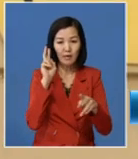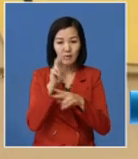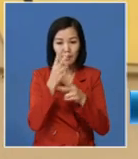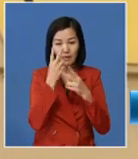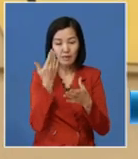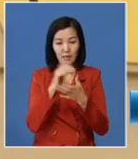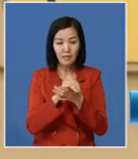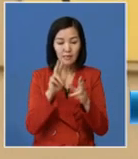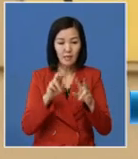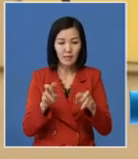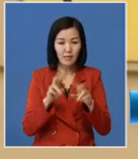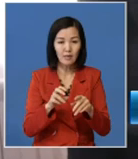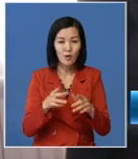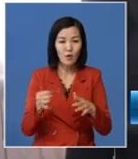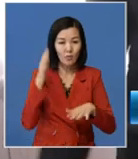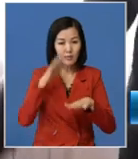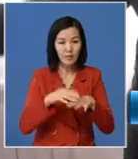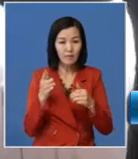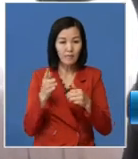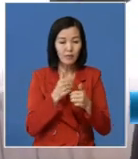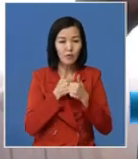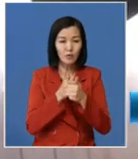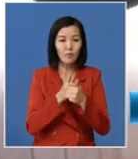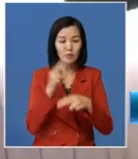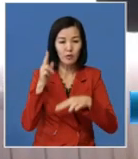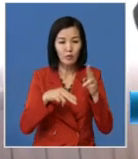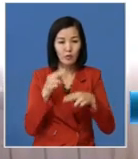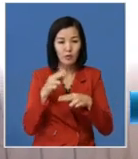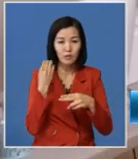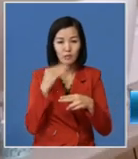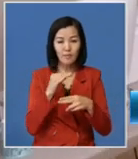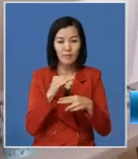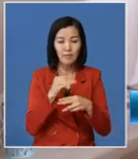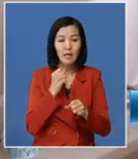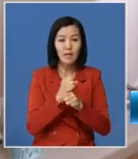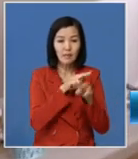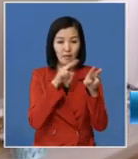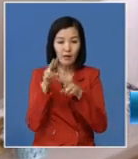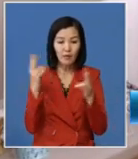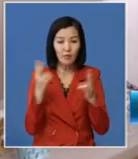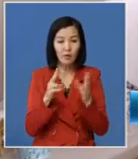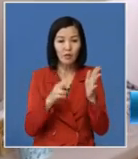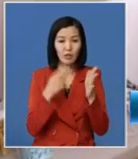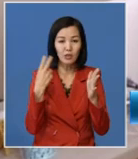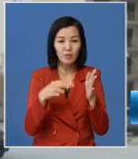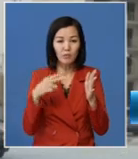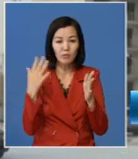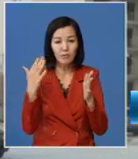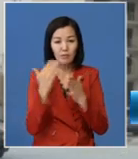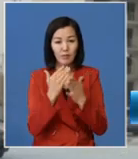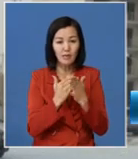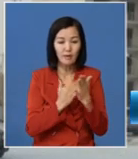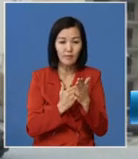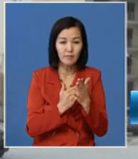облыс әкімінің бірінші орынбасары құрылыс сапасын қатаң бақылауда ұстауды тапсырды. Әрі бұл үйлерді 7-20-25